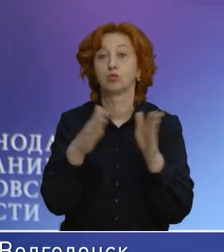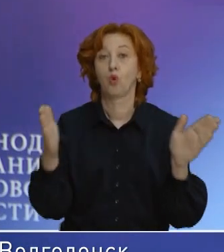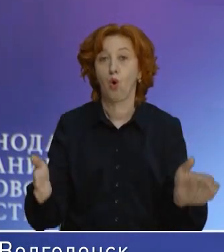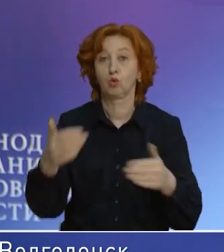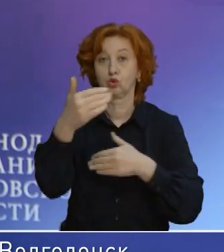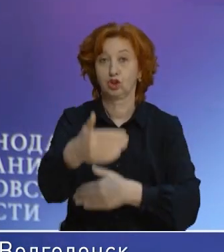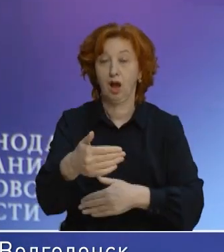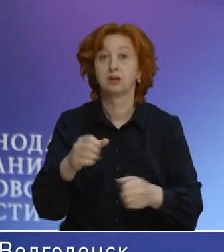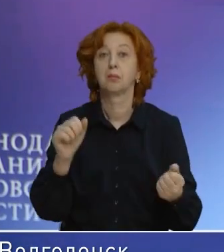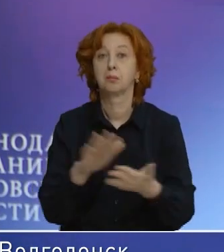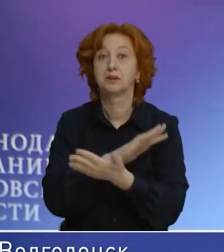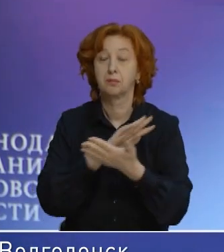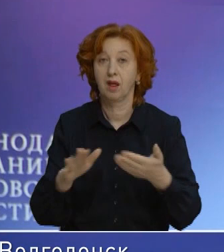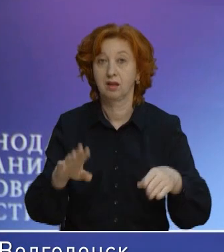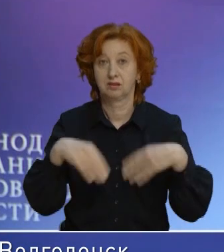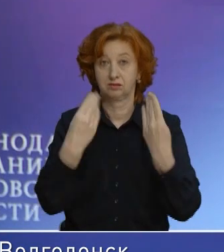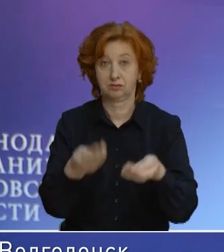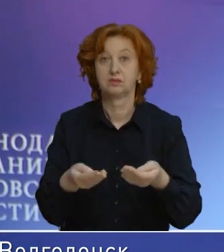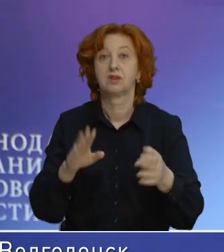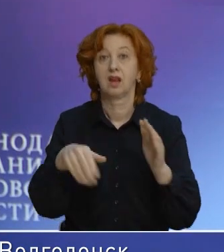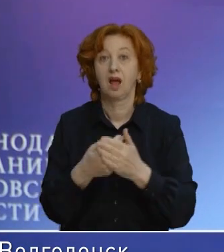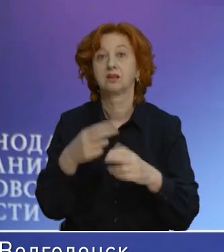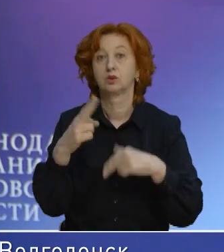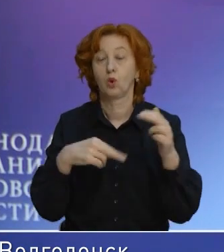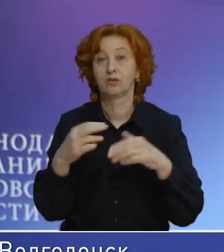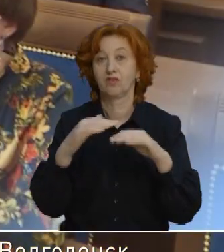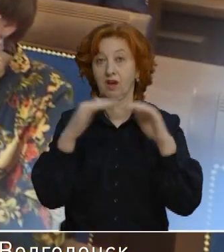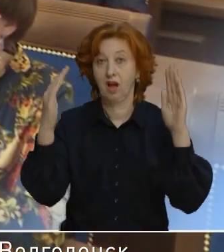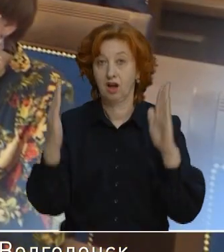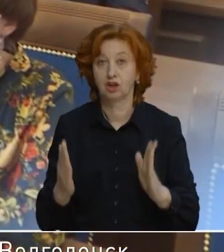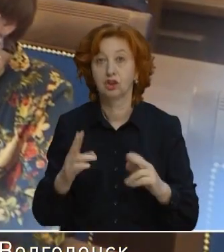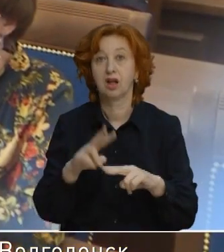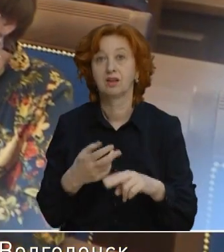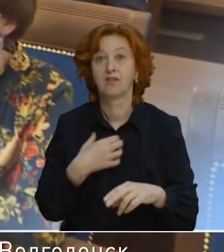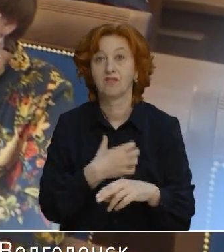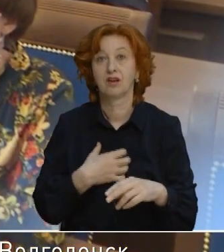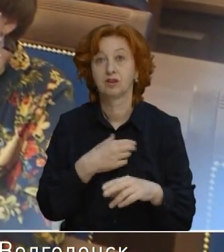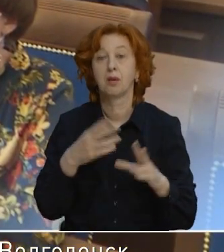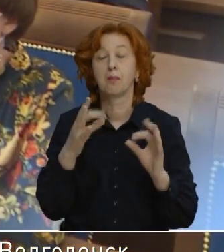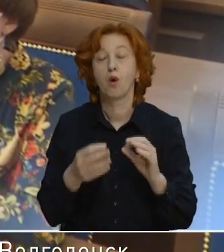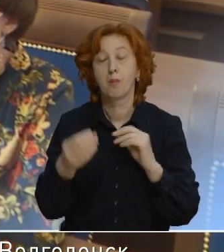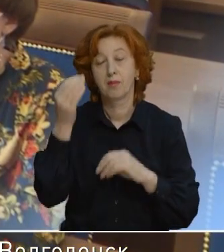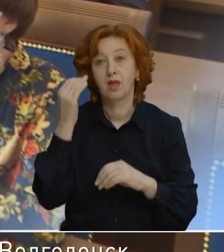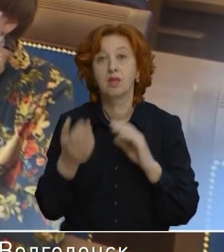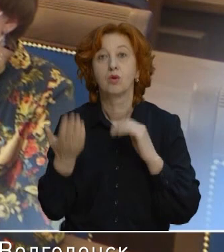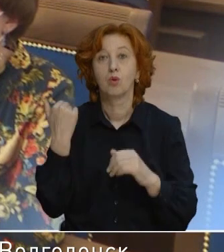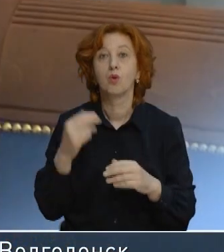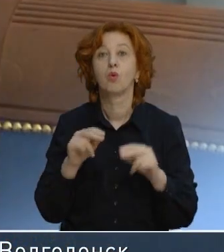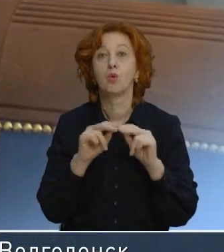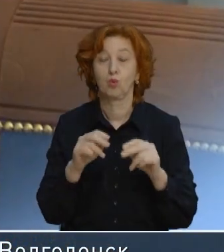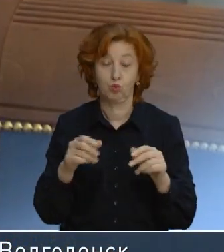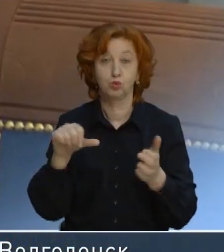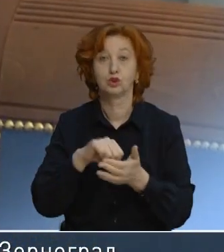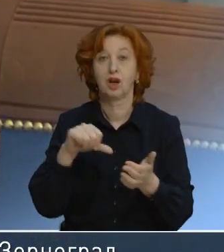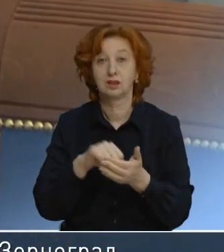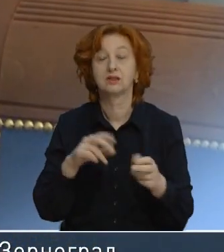гаража бесплатно, непосредственно возле места жительства инвалида. Это очень важный момент. По мнению участников круглого стола, уже сейчас